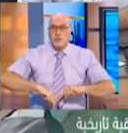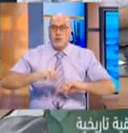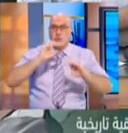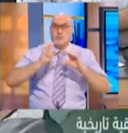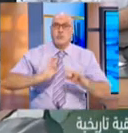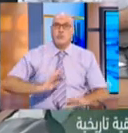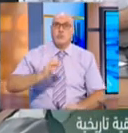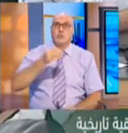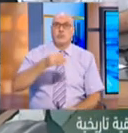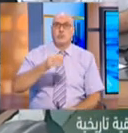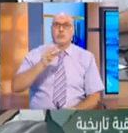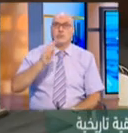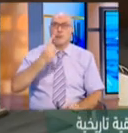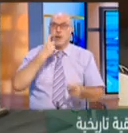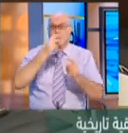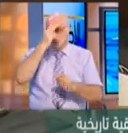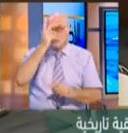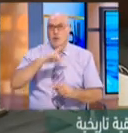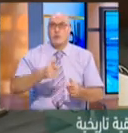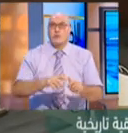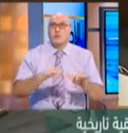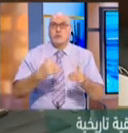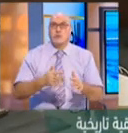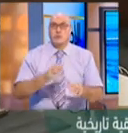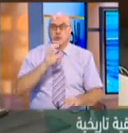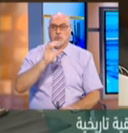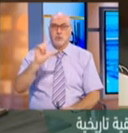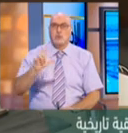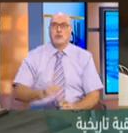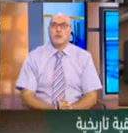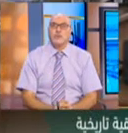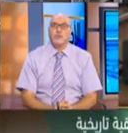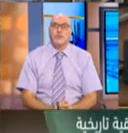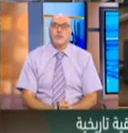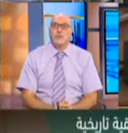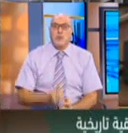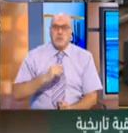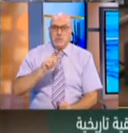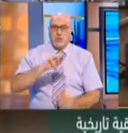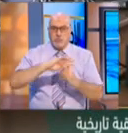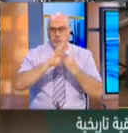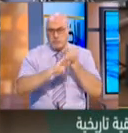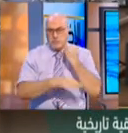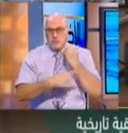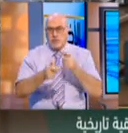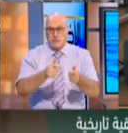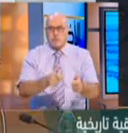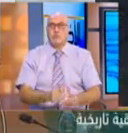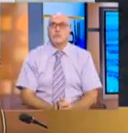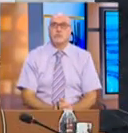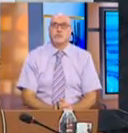محمد بوسليماني والمدير العام للتلفزيون الجزائري شعبان لوناكل بحضور إطارات من المؤسسة.